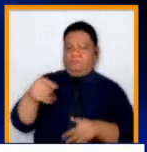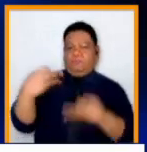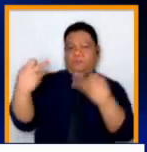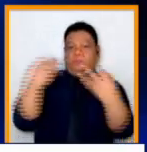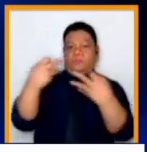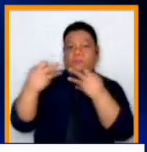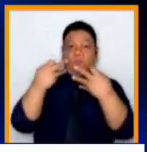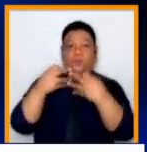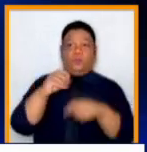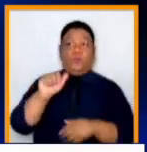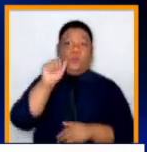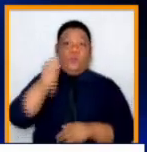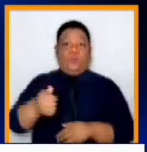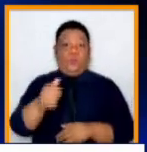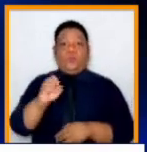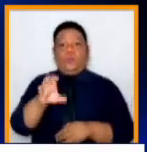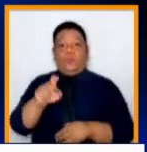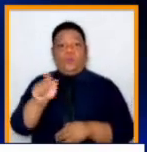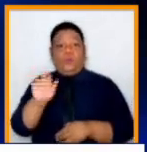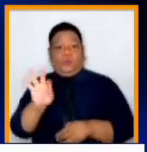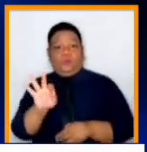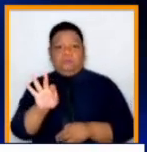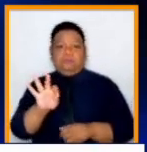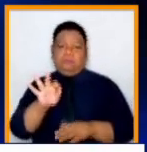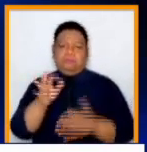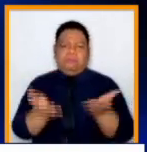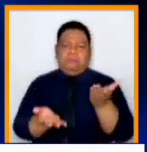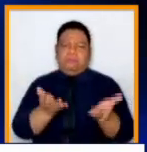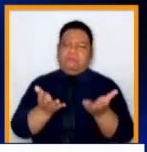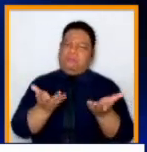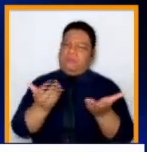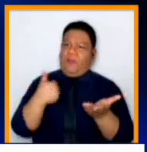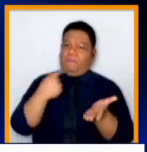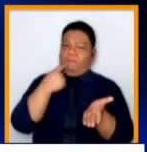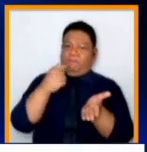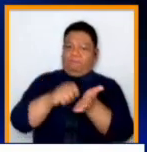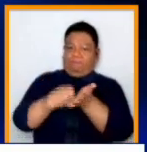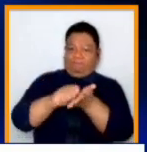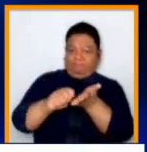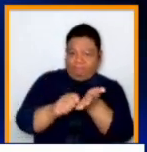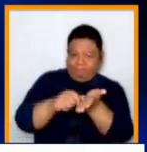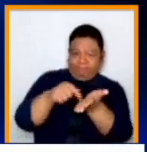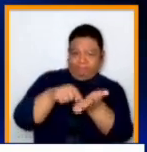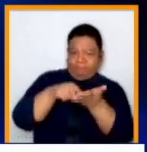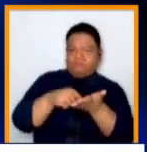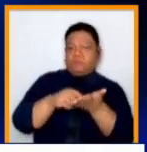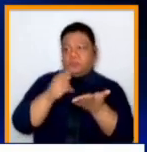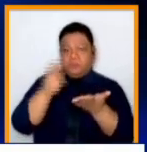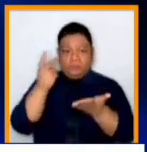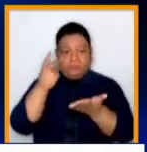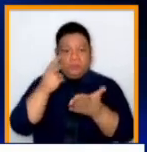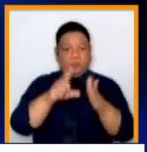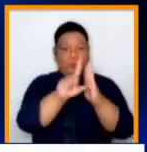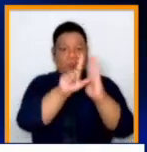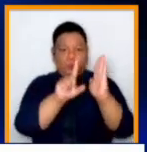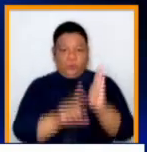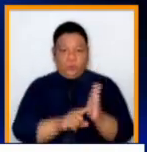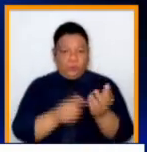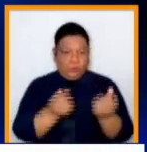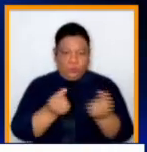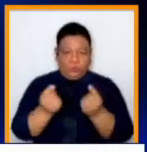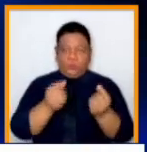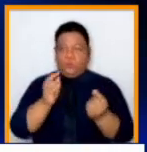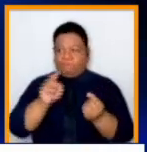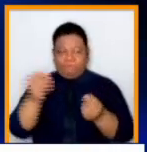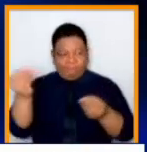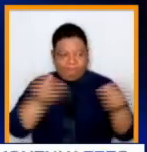tomorrow siguro kasi nahana siya ay report in writing, then makonsolidate na sa legal unit as of now ang